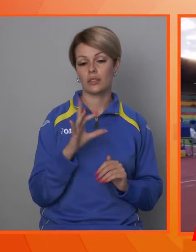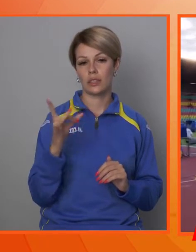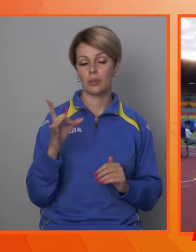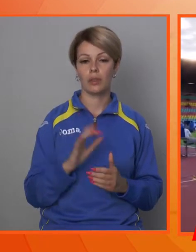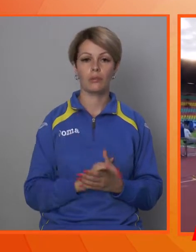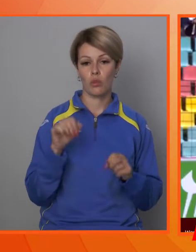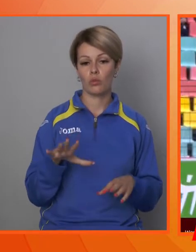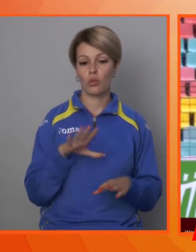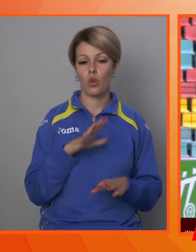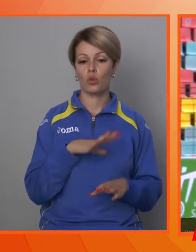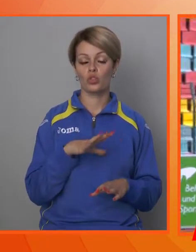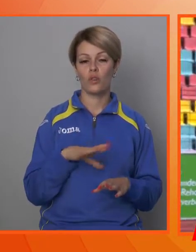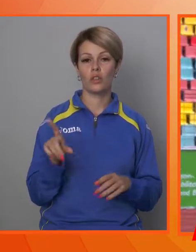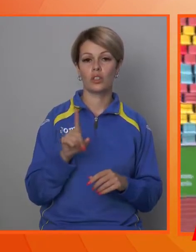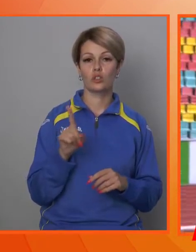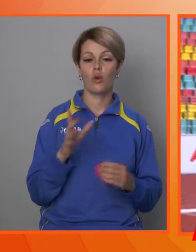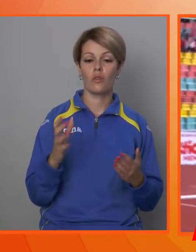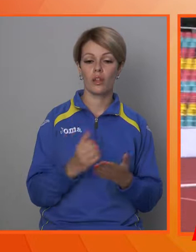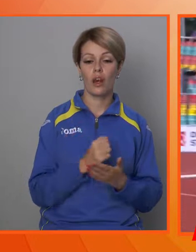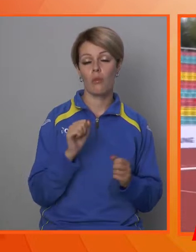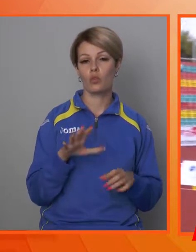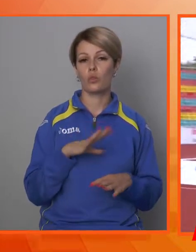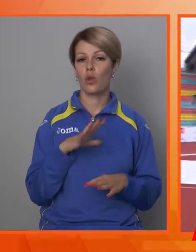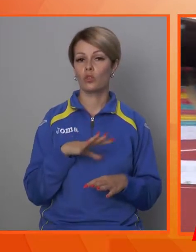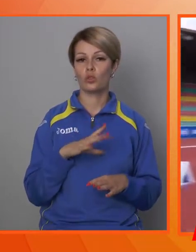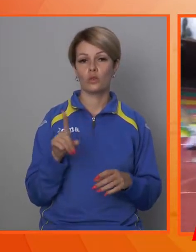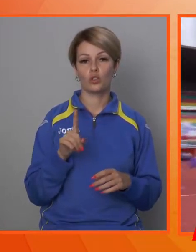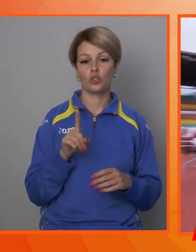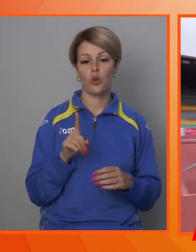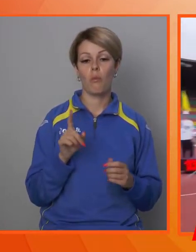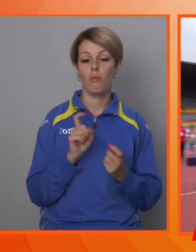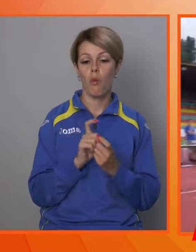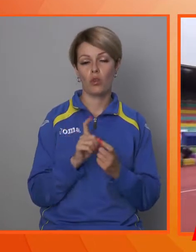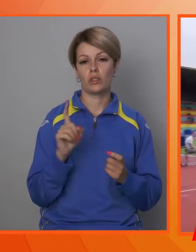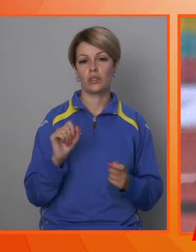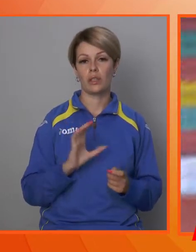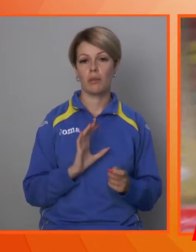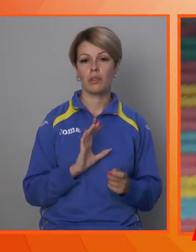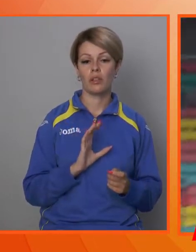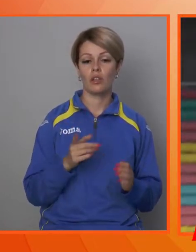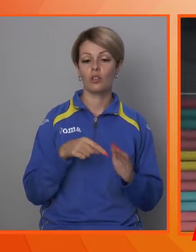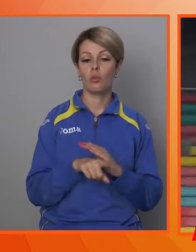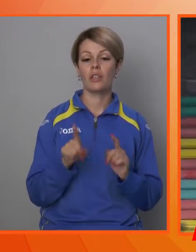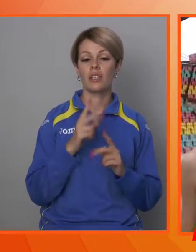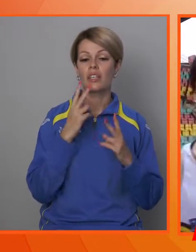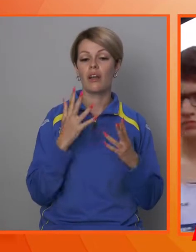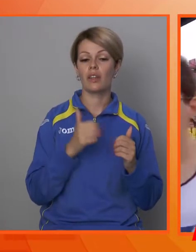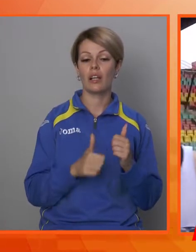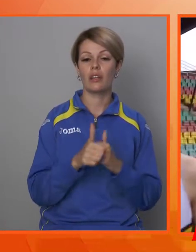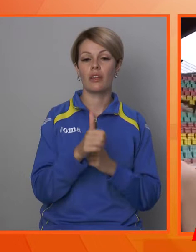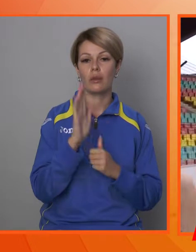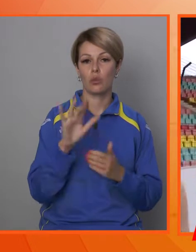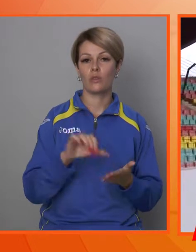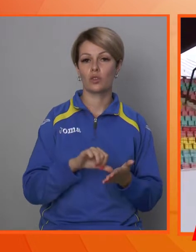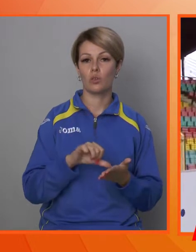срібна. Можна було очікувати, що виграє, а можна було очікувати, що побореться за медаль. Тобто такі